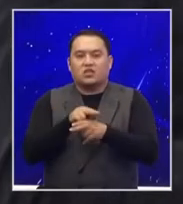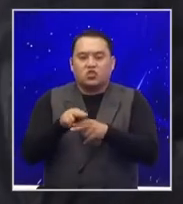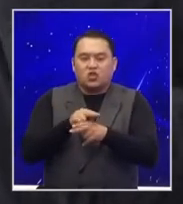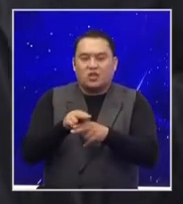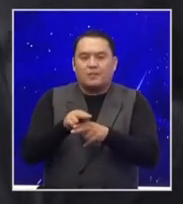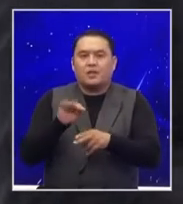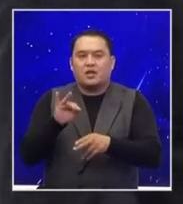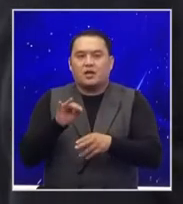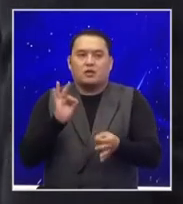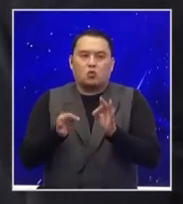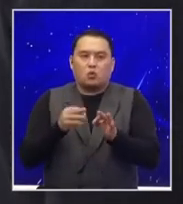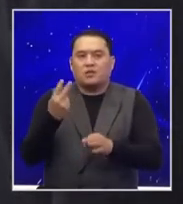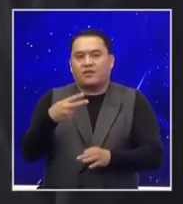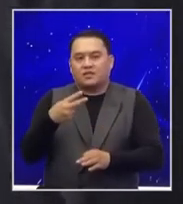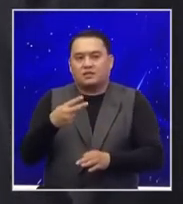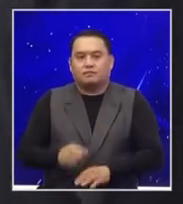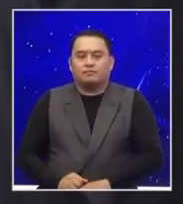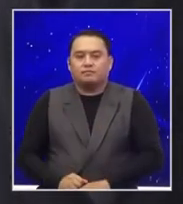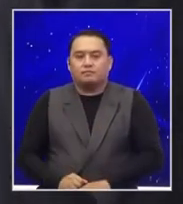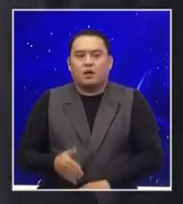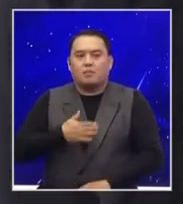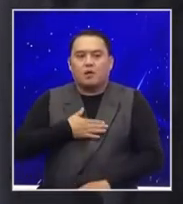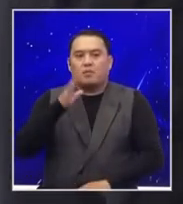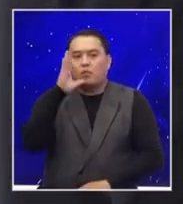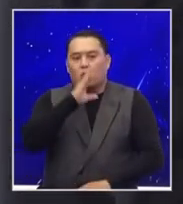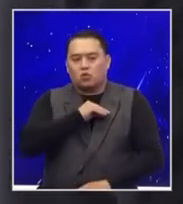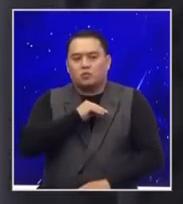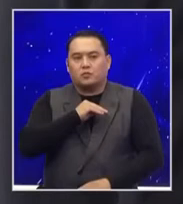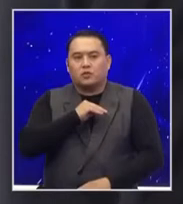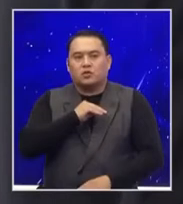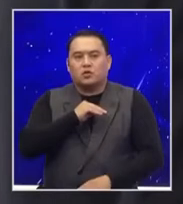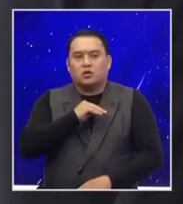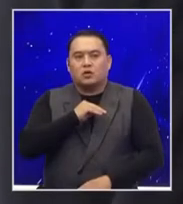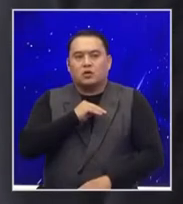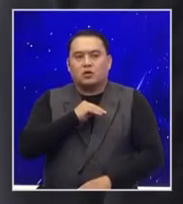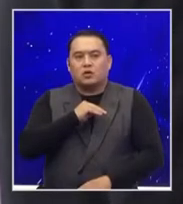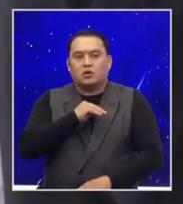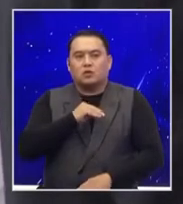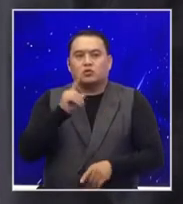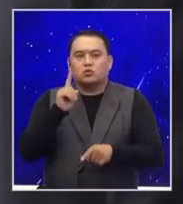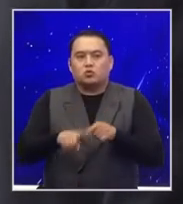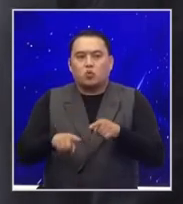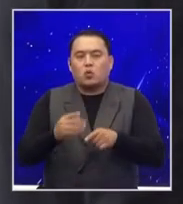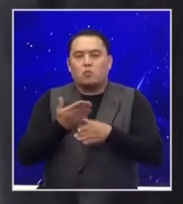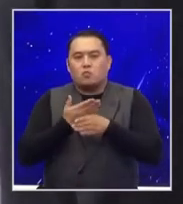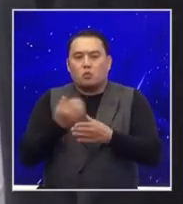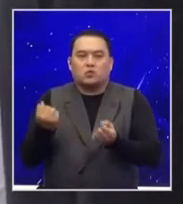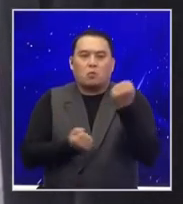пациентов. При норме 20%. Мы более 40%. Мы сколько скорой помощи машины?